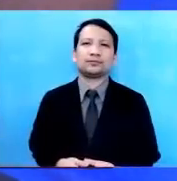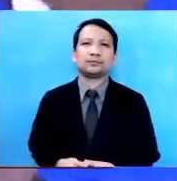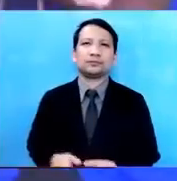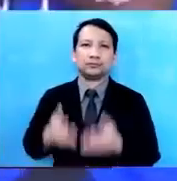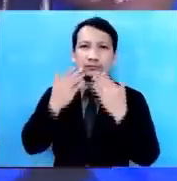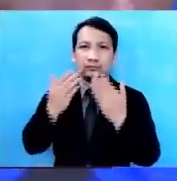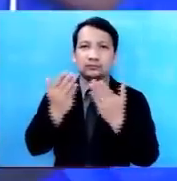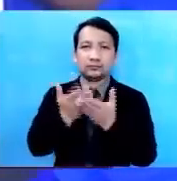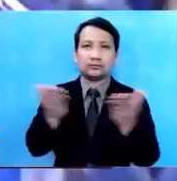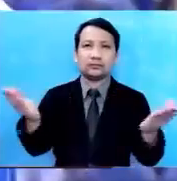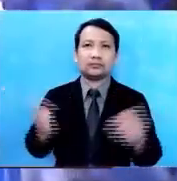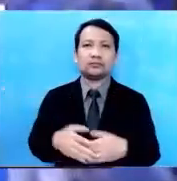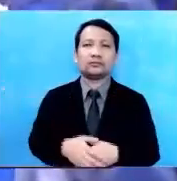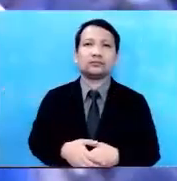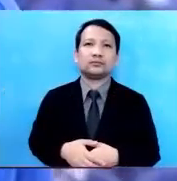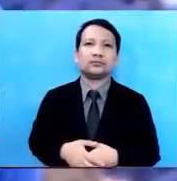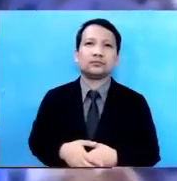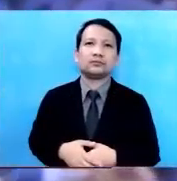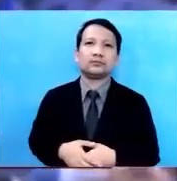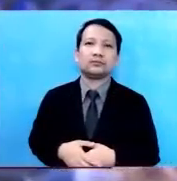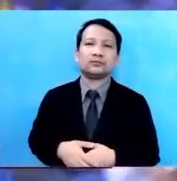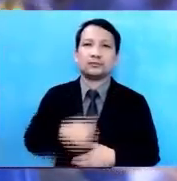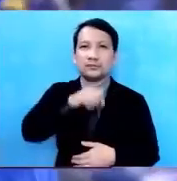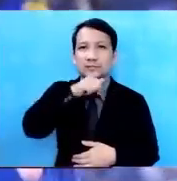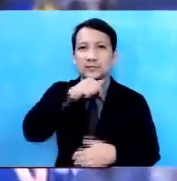sa lahat to the Ateneo community.